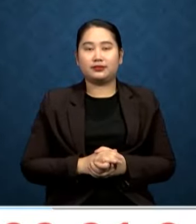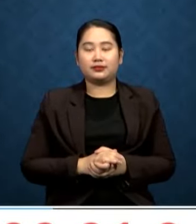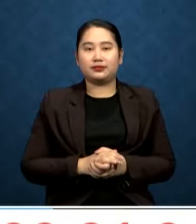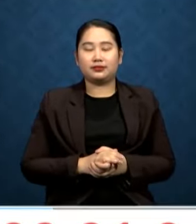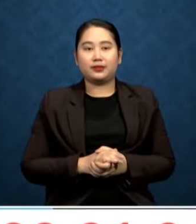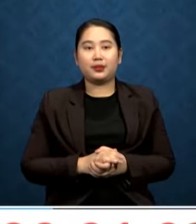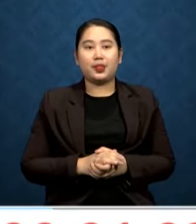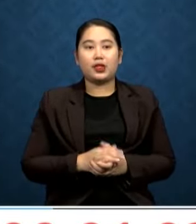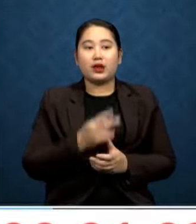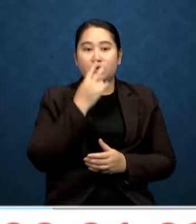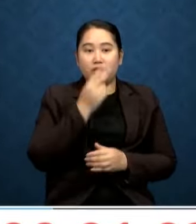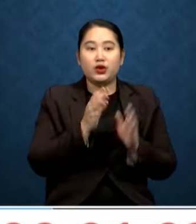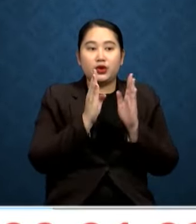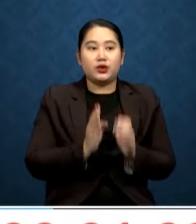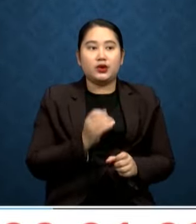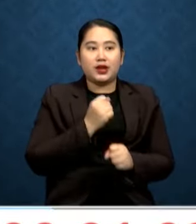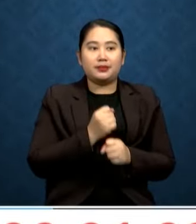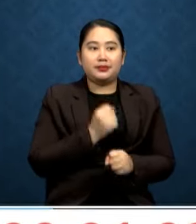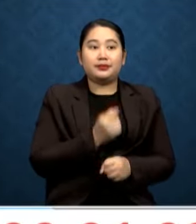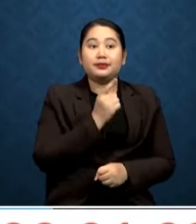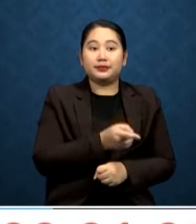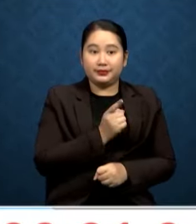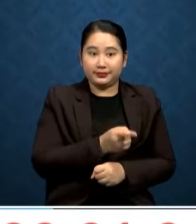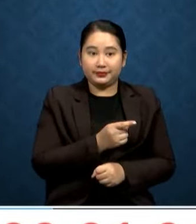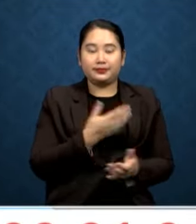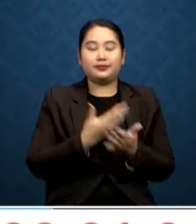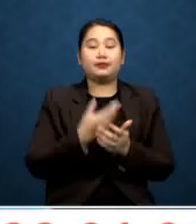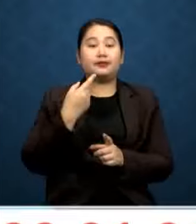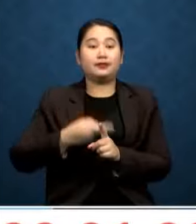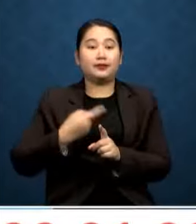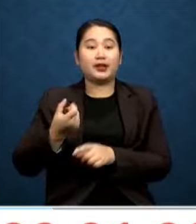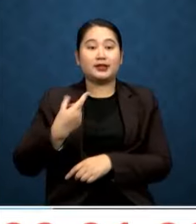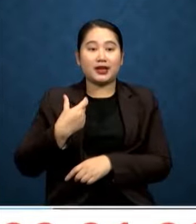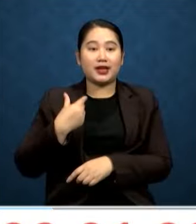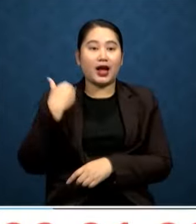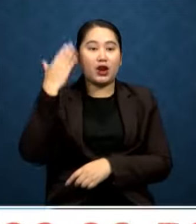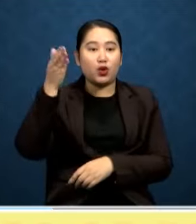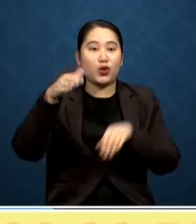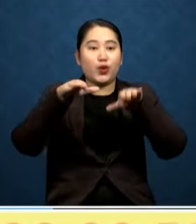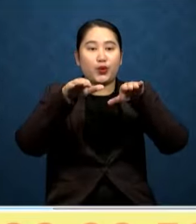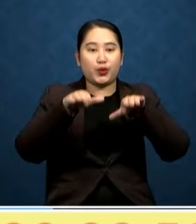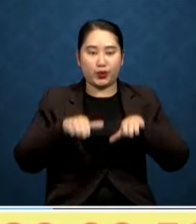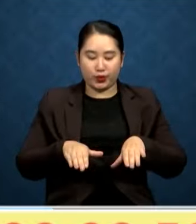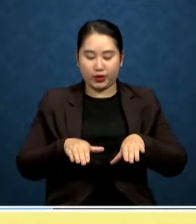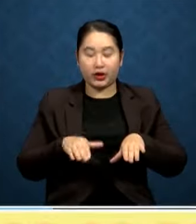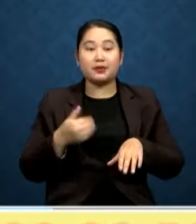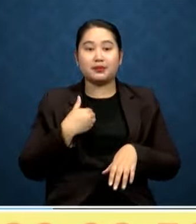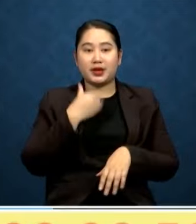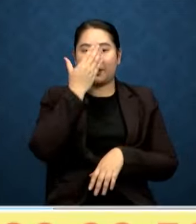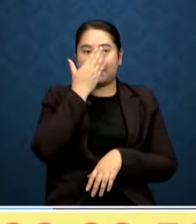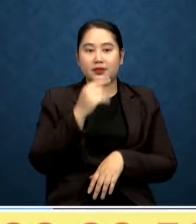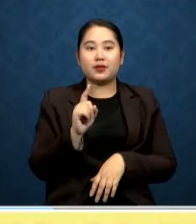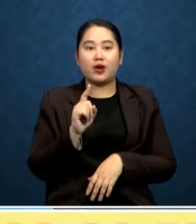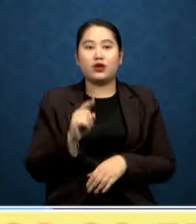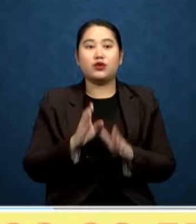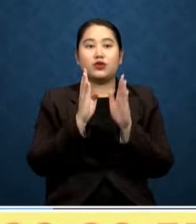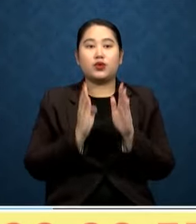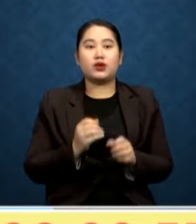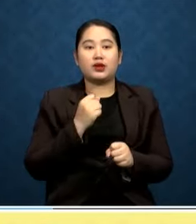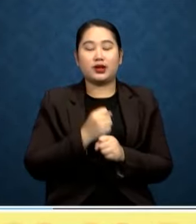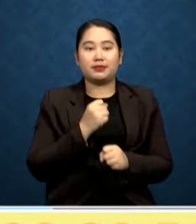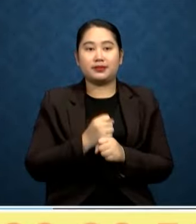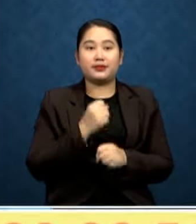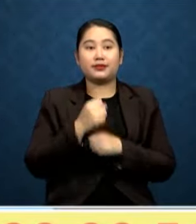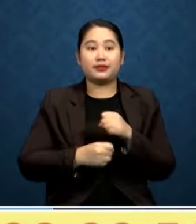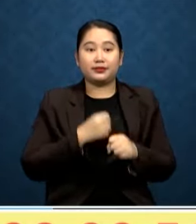ผลานแปรของลูกจ้างประจำและผู้รับบำเหน็จรายเดือนในอนาคตจะลดลงเรื่อยๆเพราะลูกจ้างประจำที่ยังเกษียณ